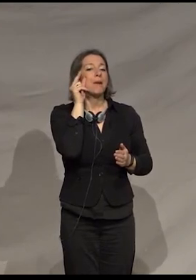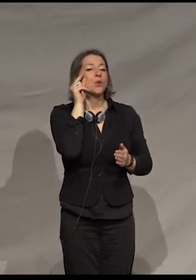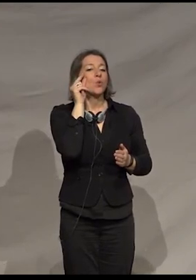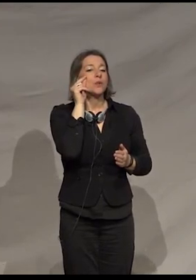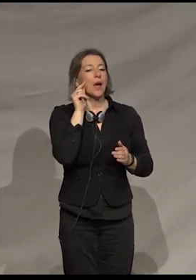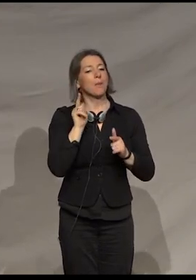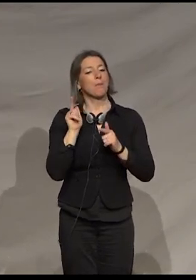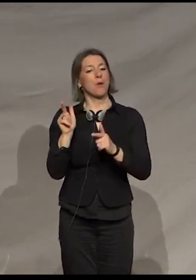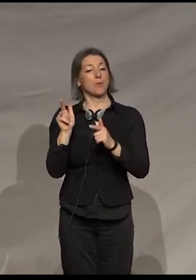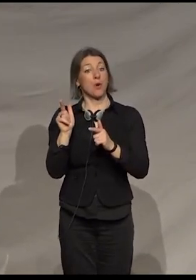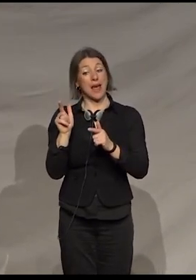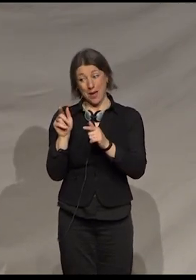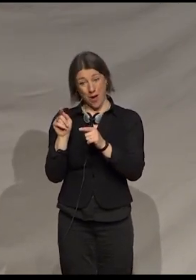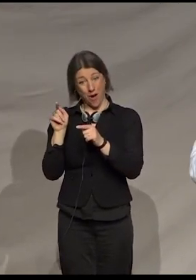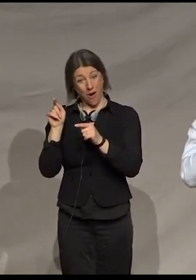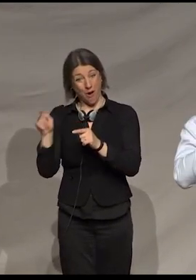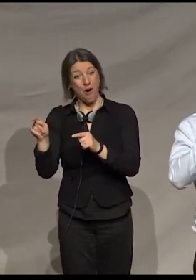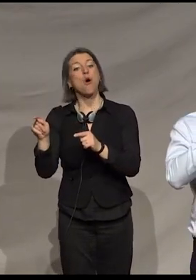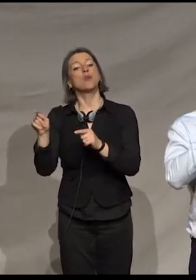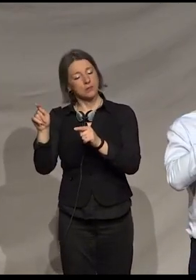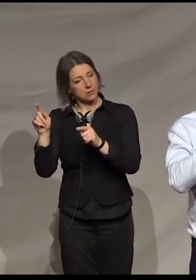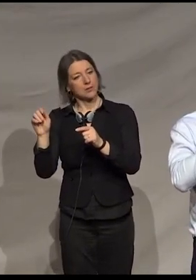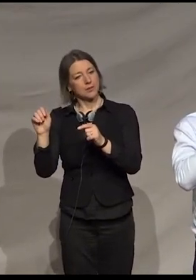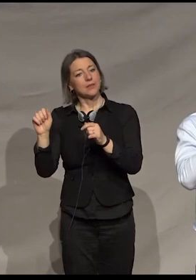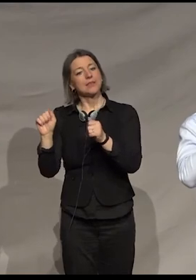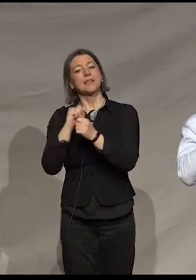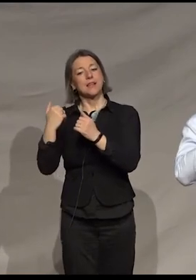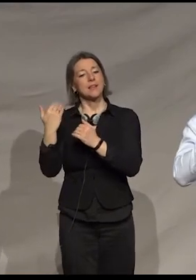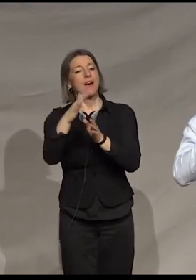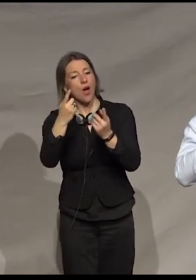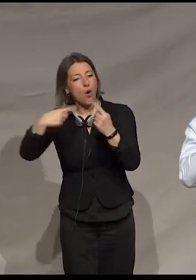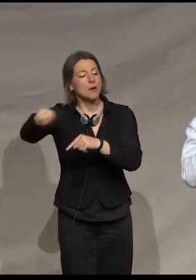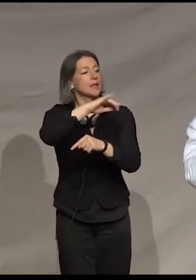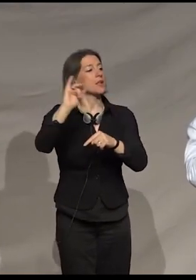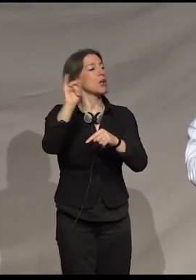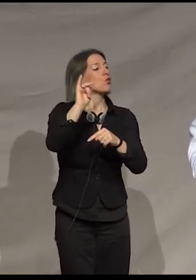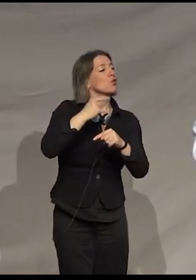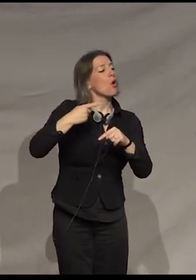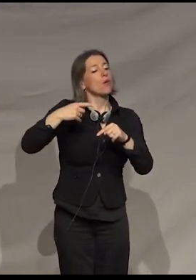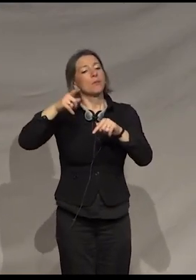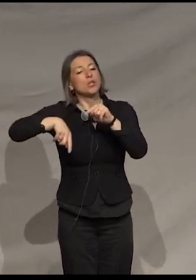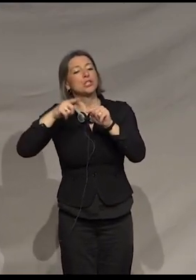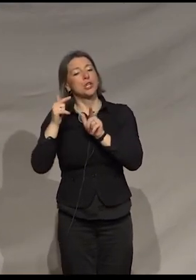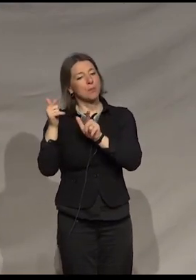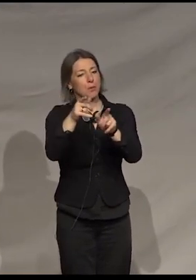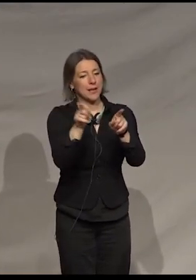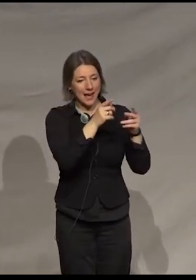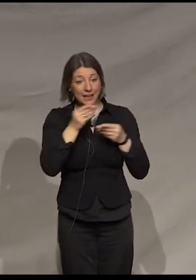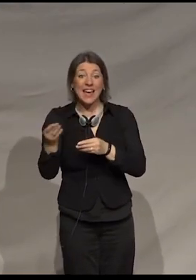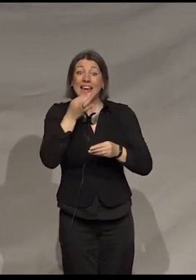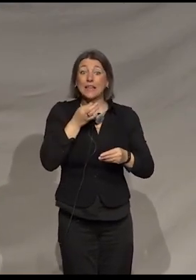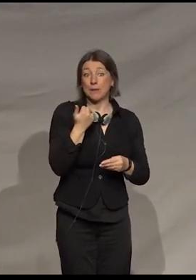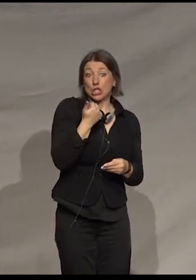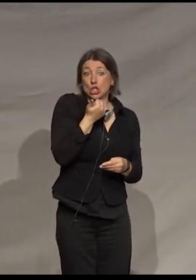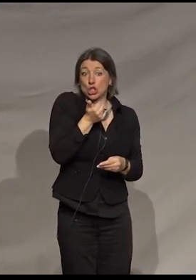kterým Jirka pomůže pomocí vzdáleného připojení našim klientům nebo komukoli, kdo se k nám připojí. Takže když tam bude 100 lajků, 100